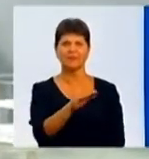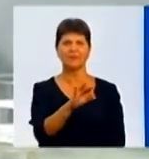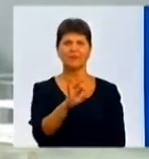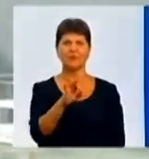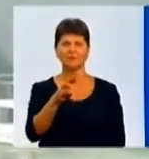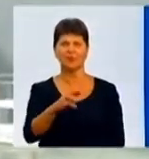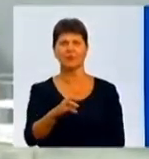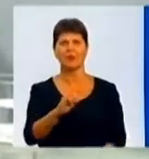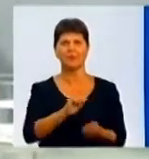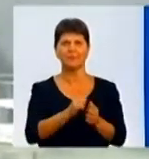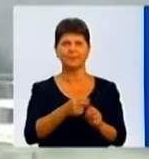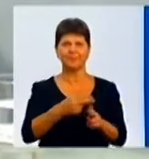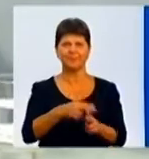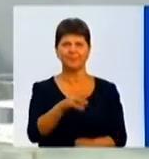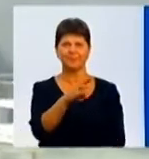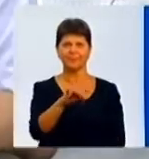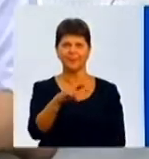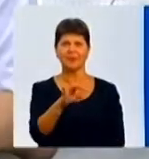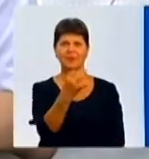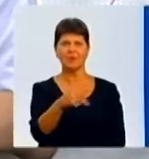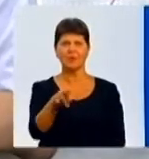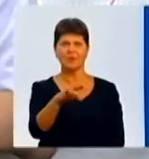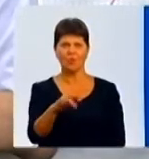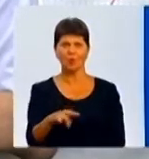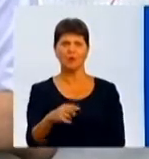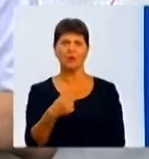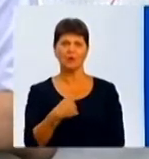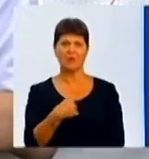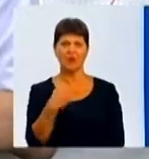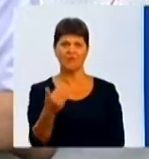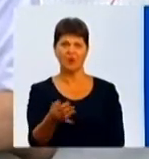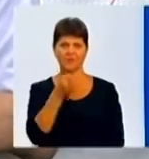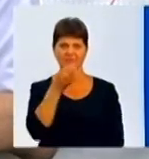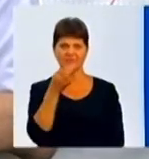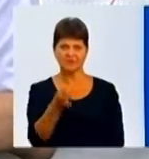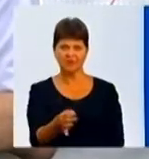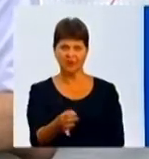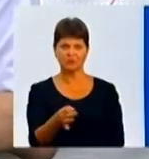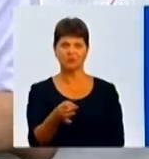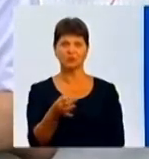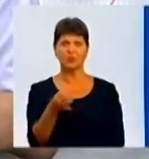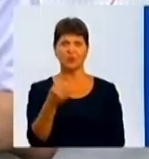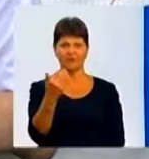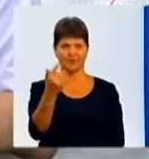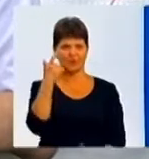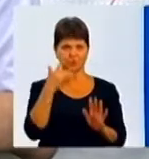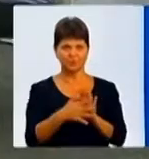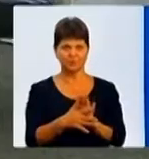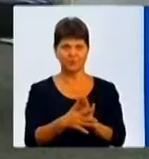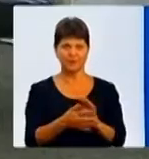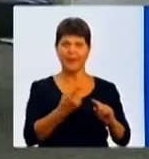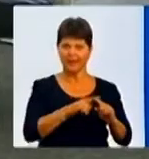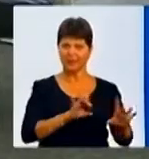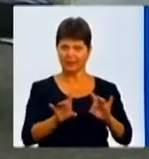мідь, йод. Ну, я вам скажу, що ви ж розумієте, все це залежить реклама? Від того, хто подає